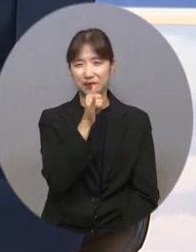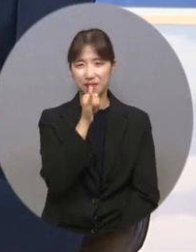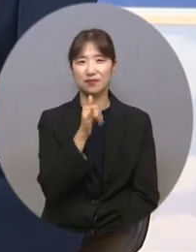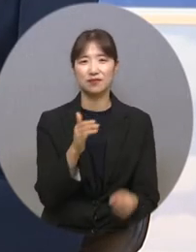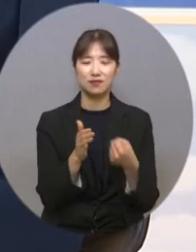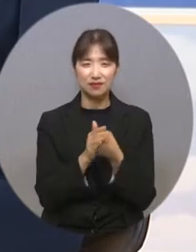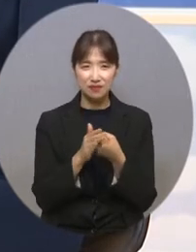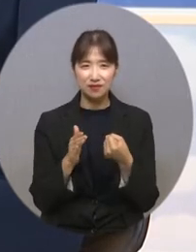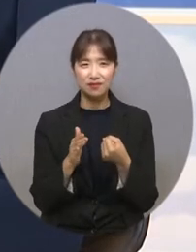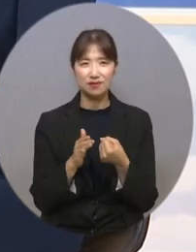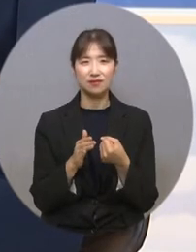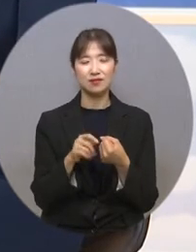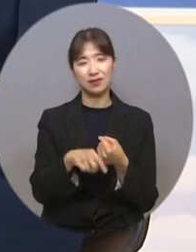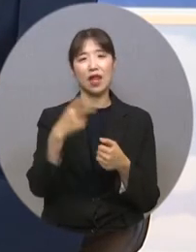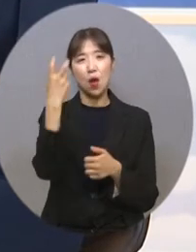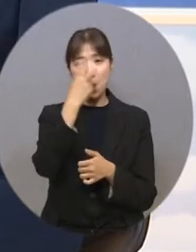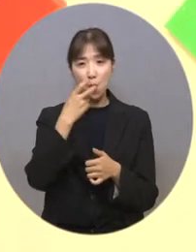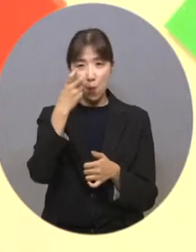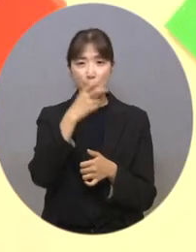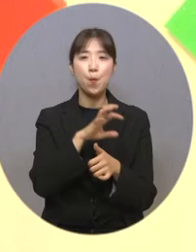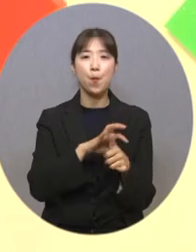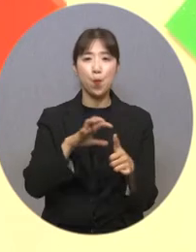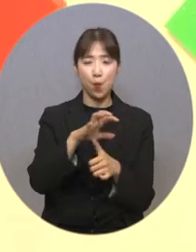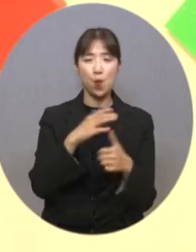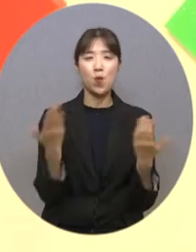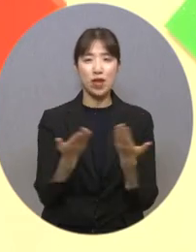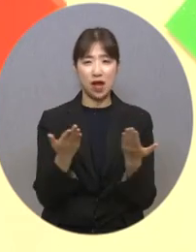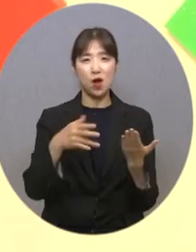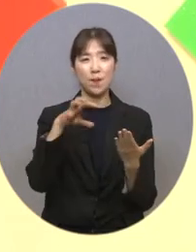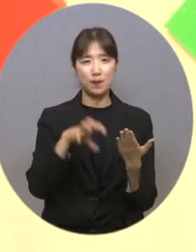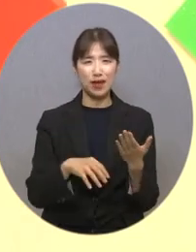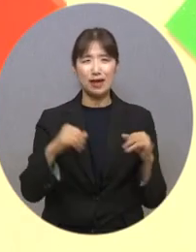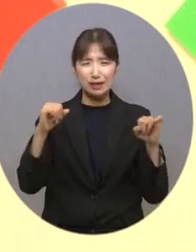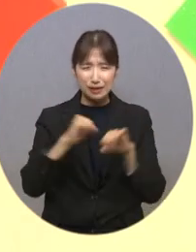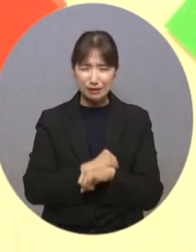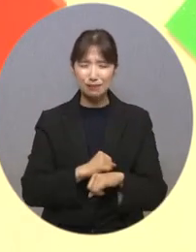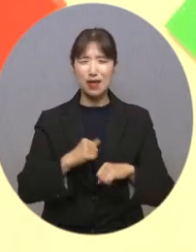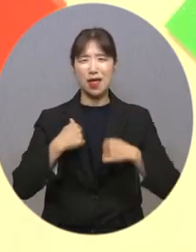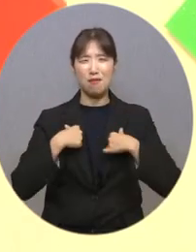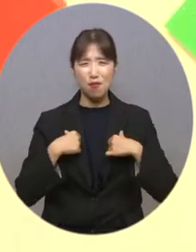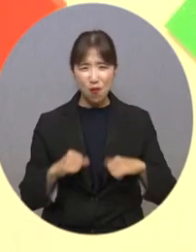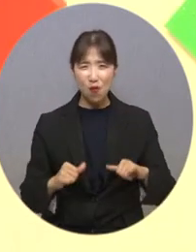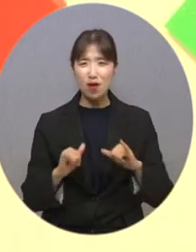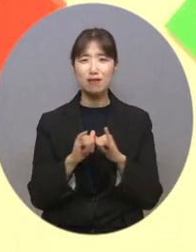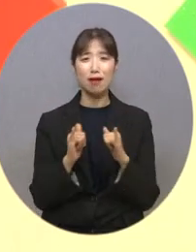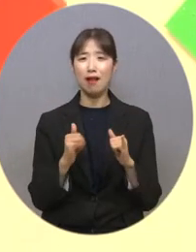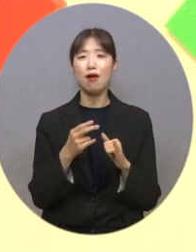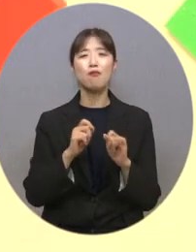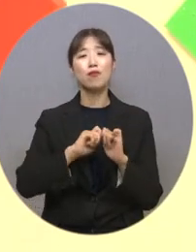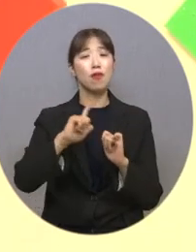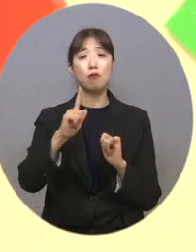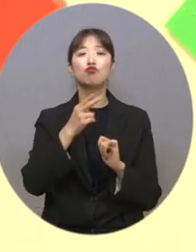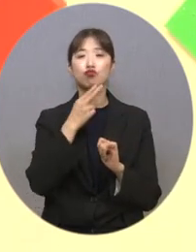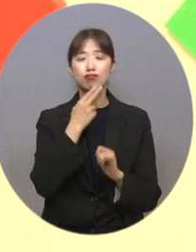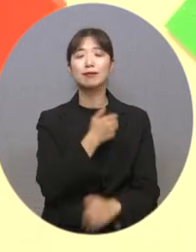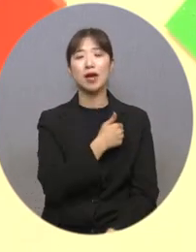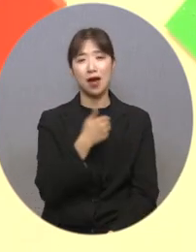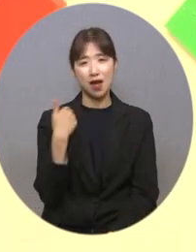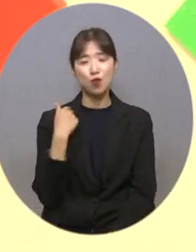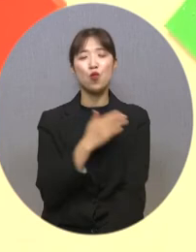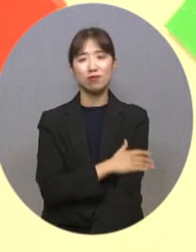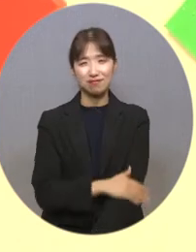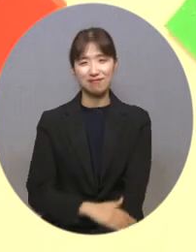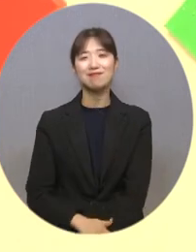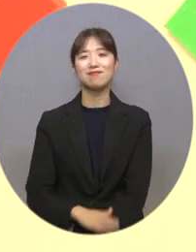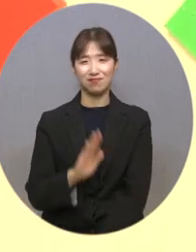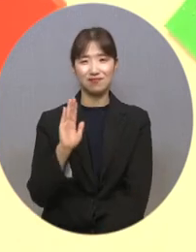그래서 보호작업장에서는 어떤 실패한 사례나 또 중도 포기 탈락자들이 없이 대부분 이렇게 만족하고 있는 실정이